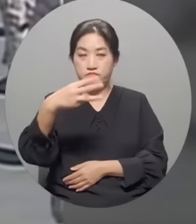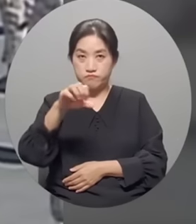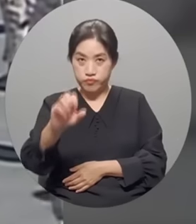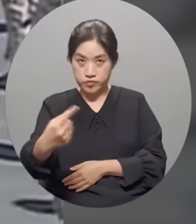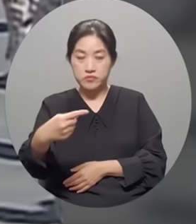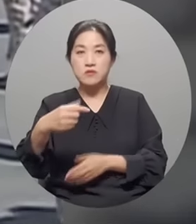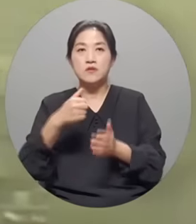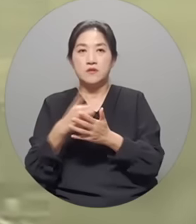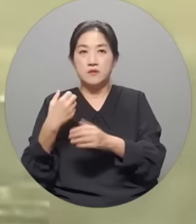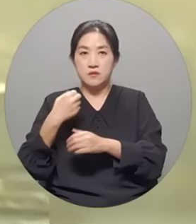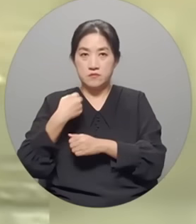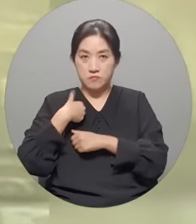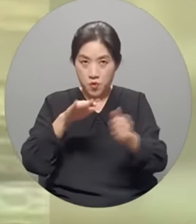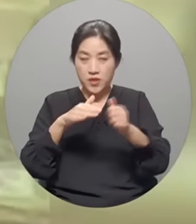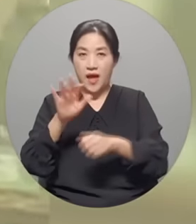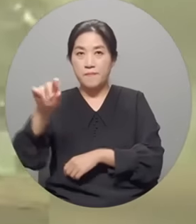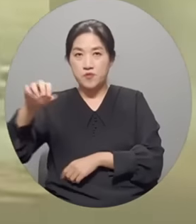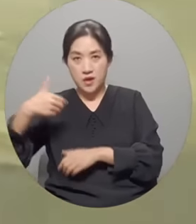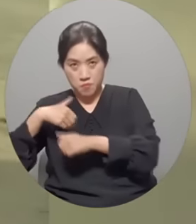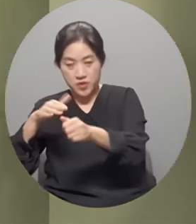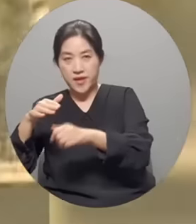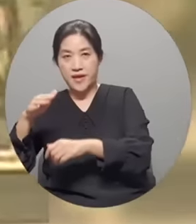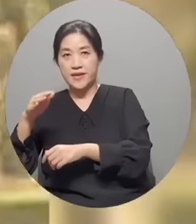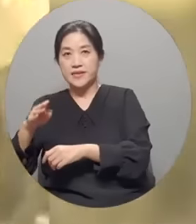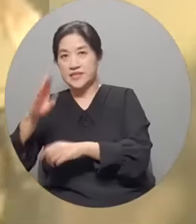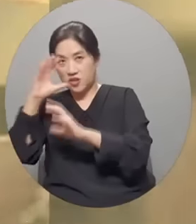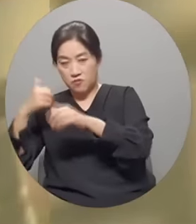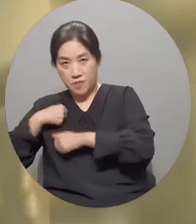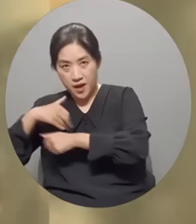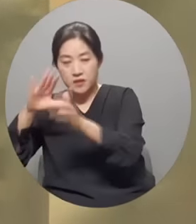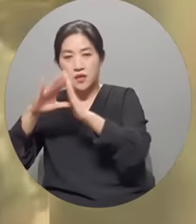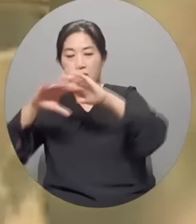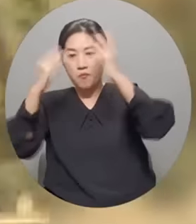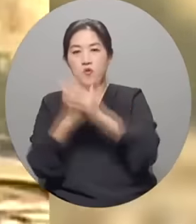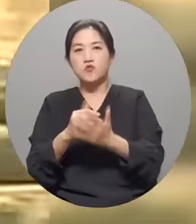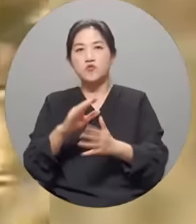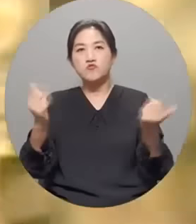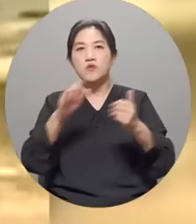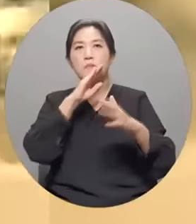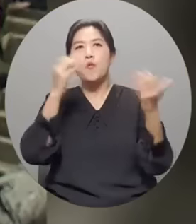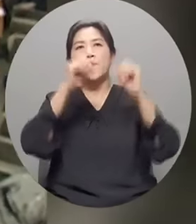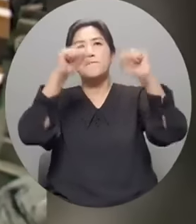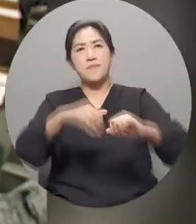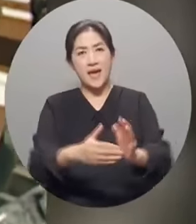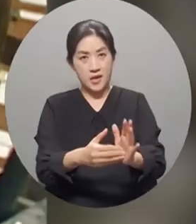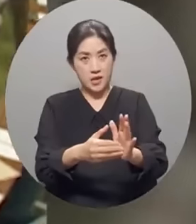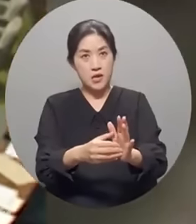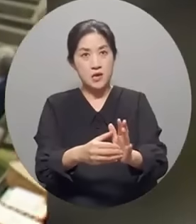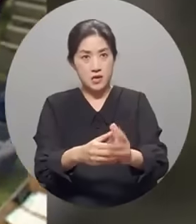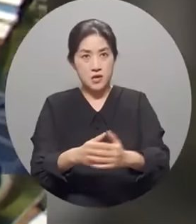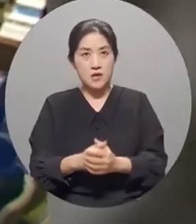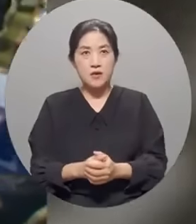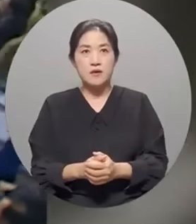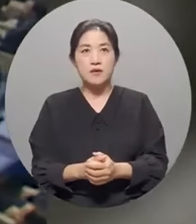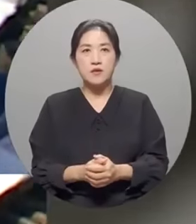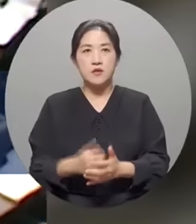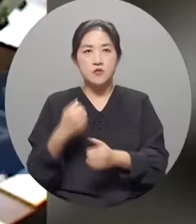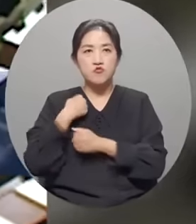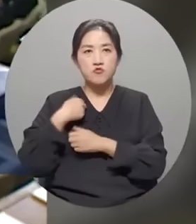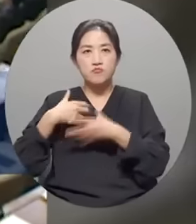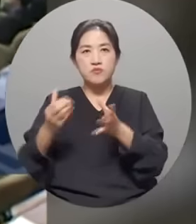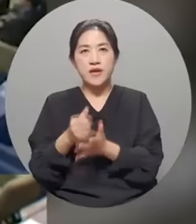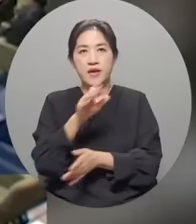아프가니스탄 파병, 이라크 파병 등 과거 주요 파병들은 모두 국회 본회의 통과를 거쳤습니다. 국군 부대의